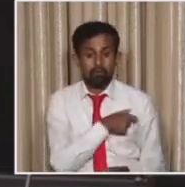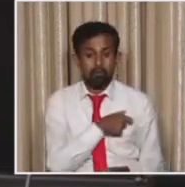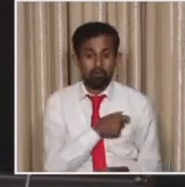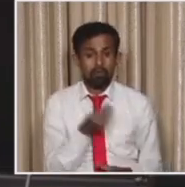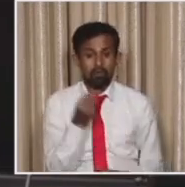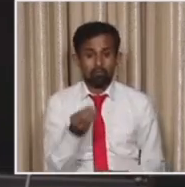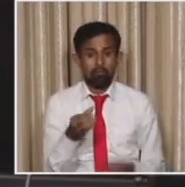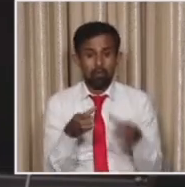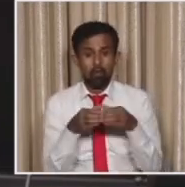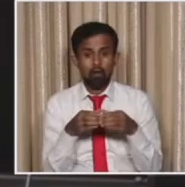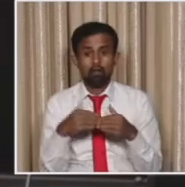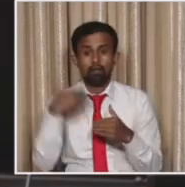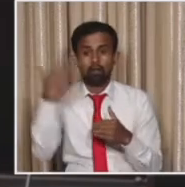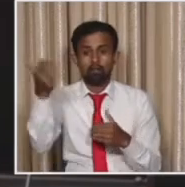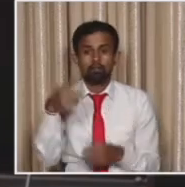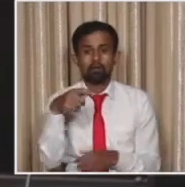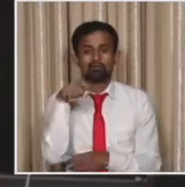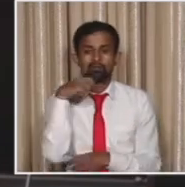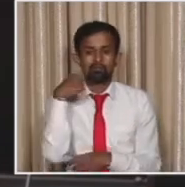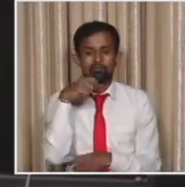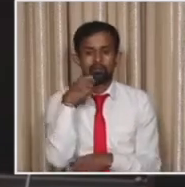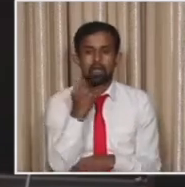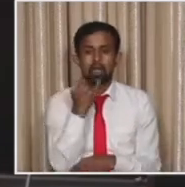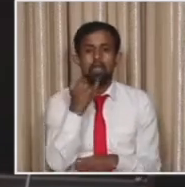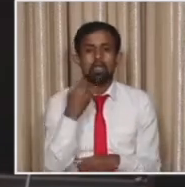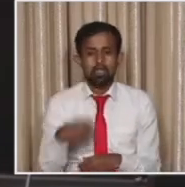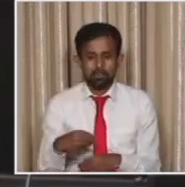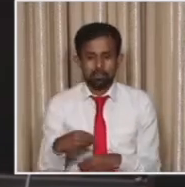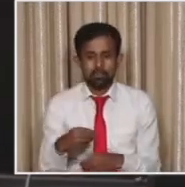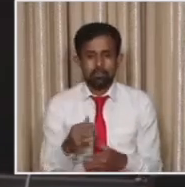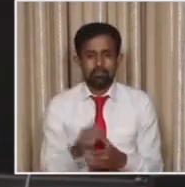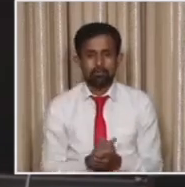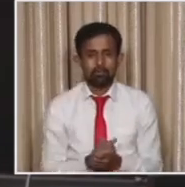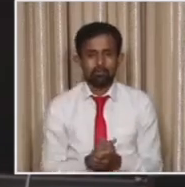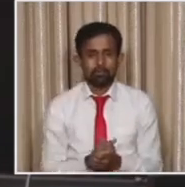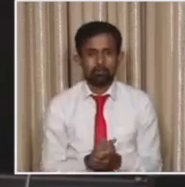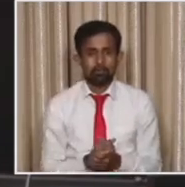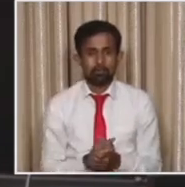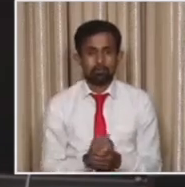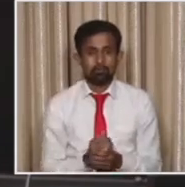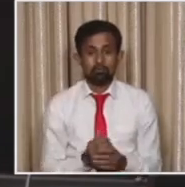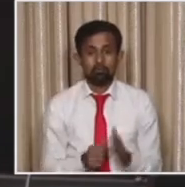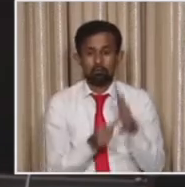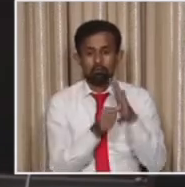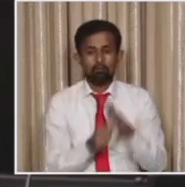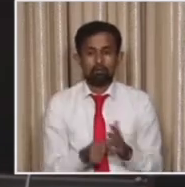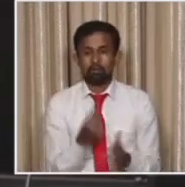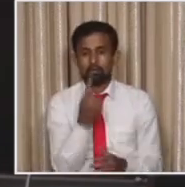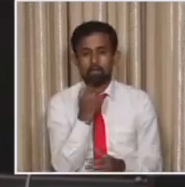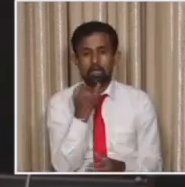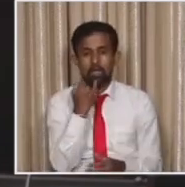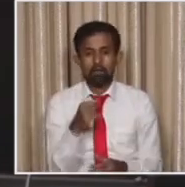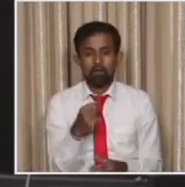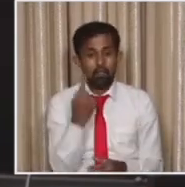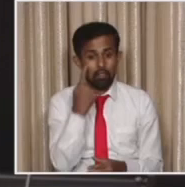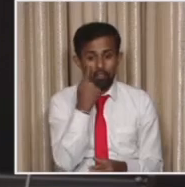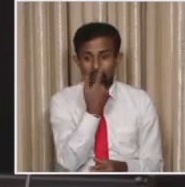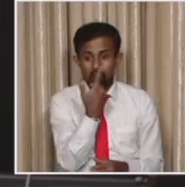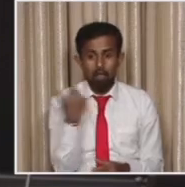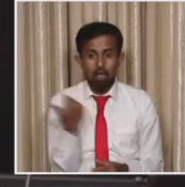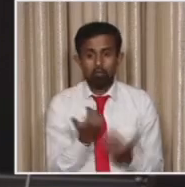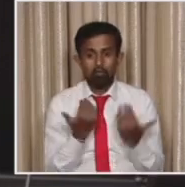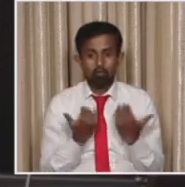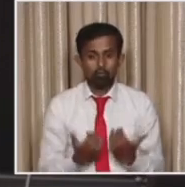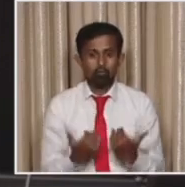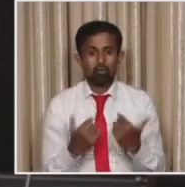දීපු කණ්ඩායම දෙහා පැතින බණ කියන්න ලේසි. හරි, ඒවට අද කරන ඒවට ගරහන්න ලේසි. මේව දැකලා නැහැ අලුතෙන් ඉපදුනා